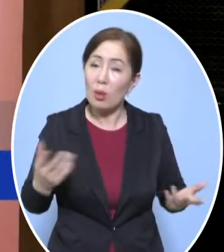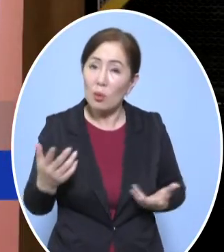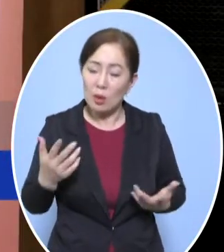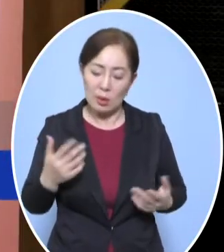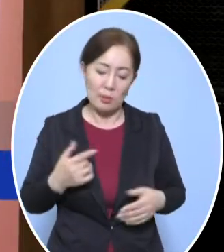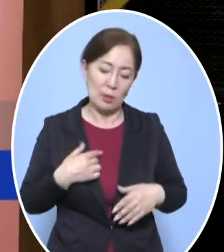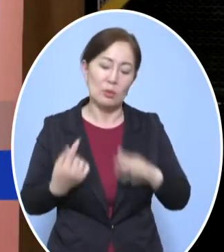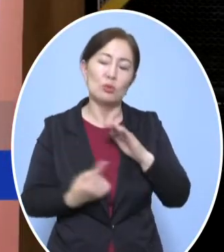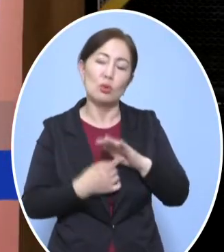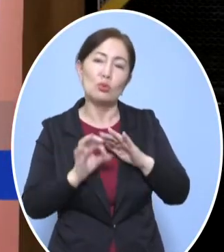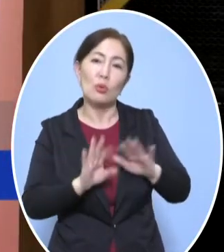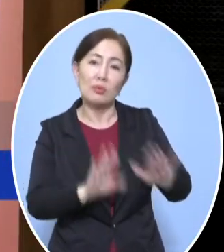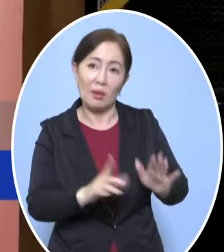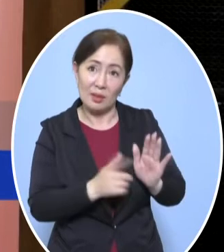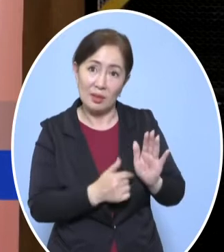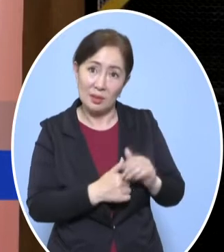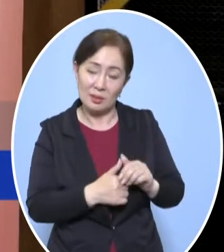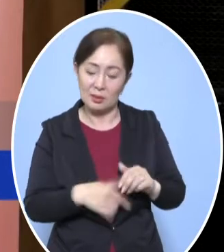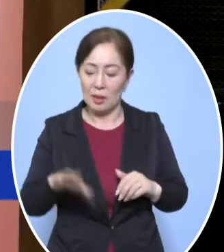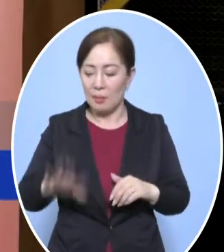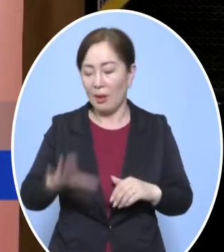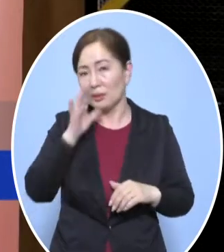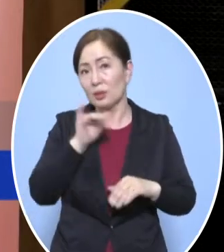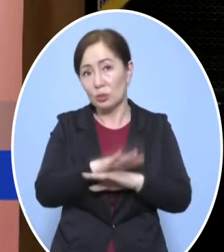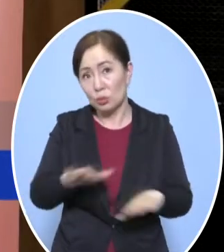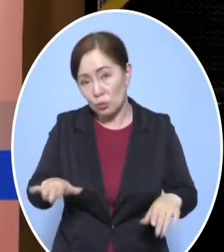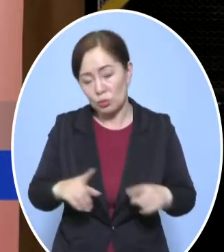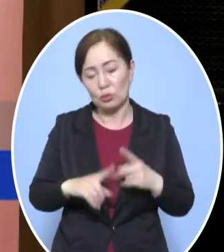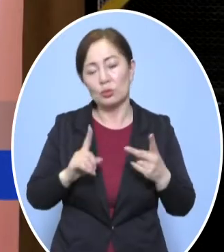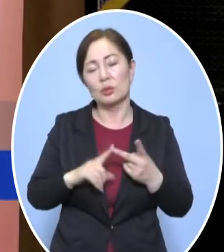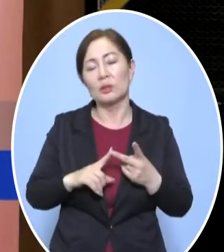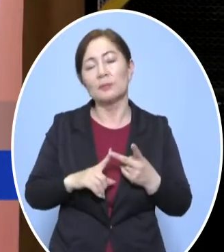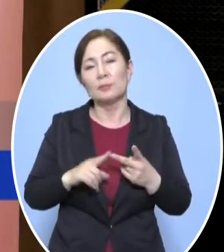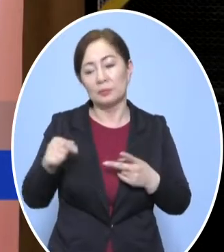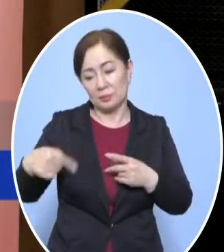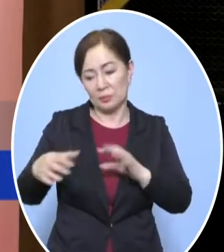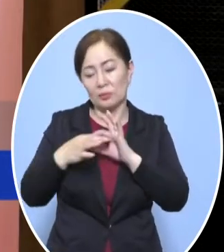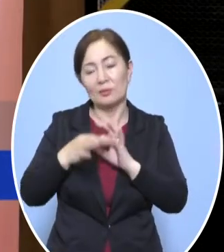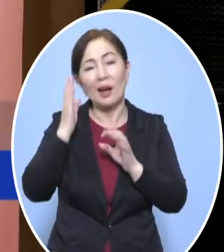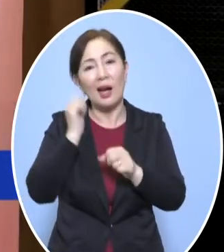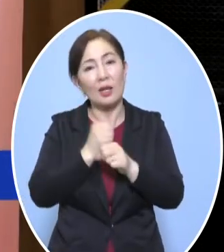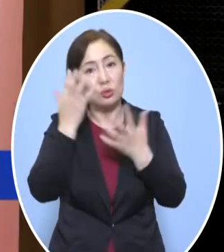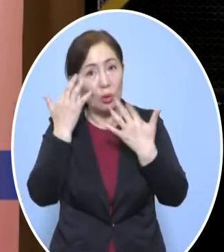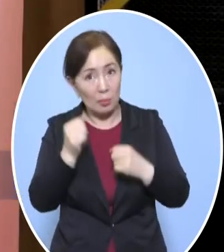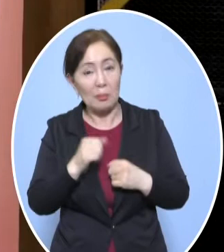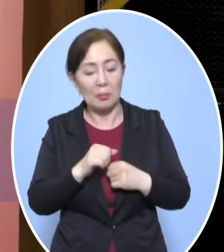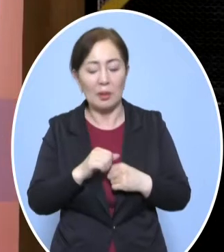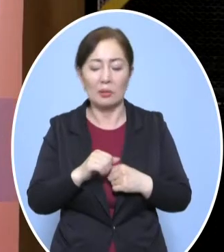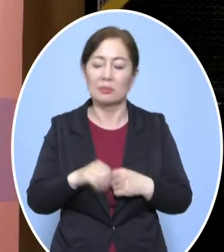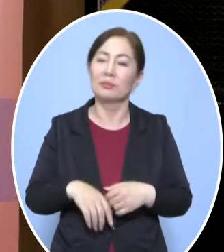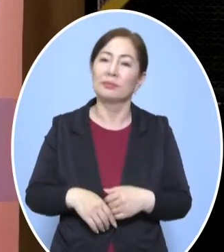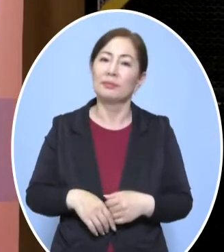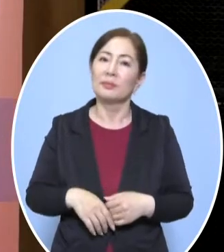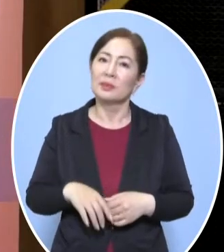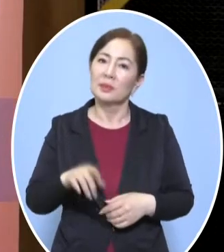нар суурь зүйтэй хэвчээ өөрөөр хэлбэл одоо нөгөө бага насны хүүхдүүд тийм ээ. За тэдэртээ чиглэсэн ажил арга хэмжээг сонголт нь ирүүдэд